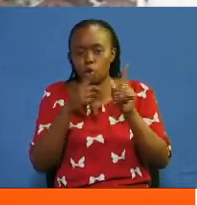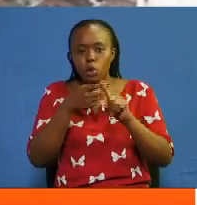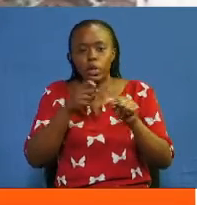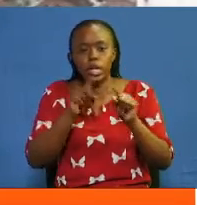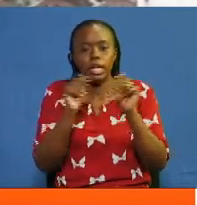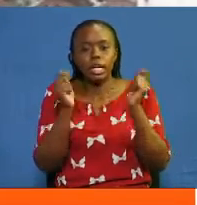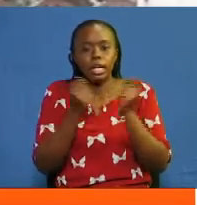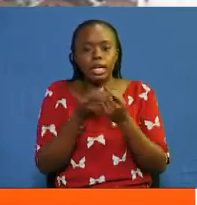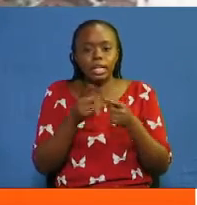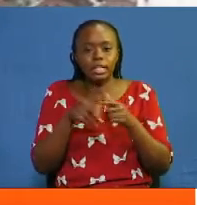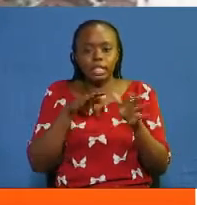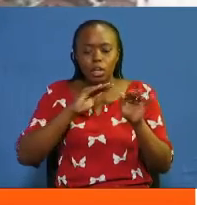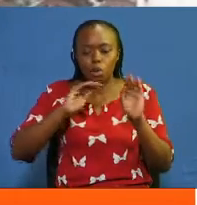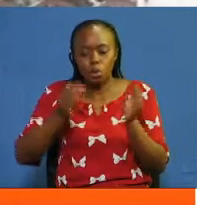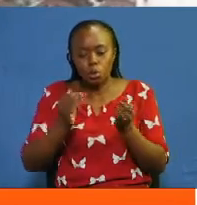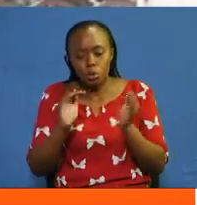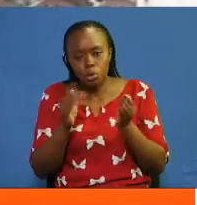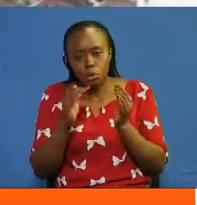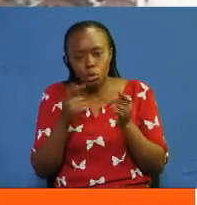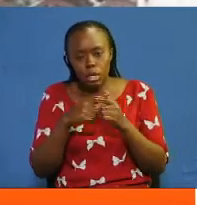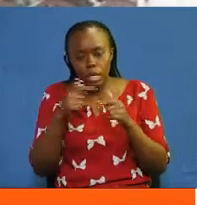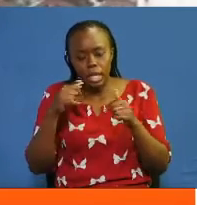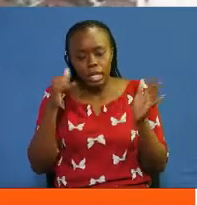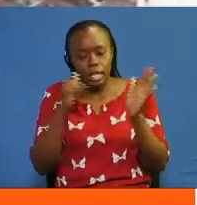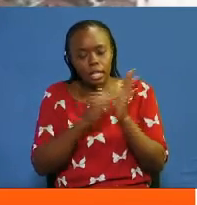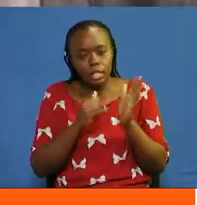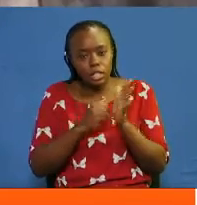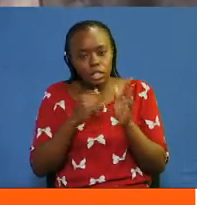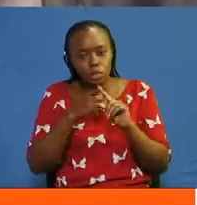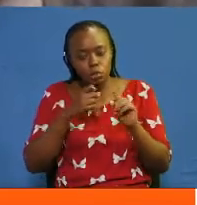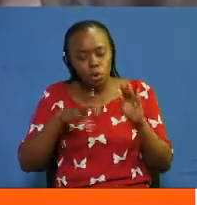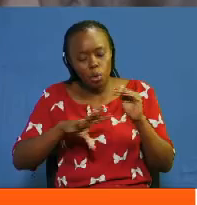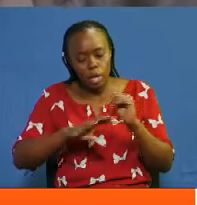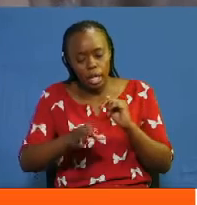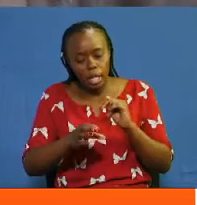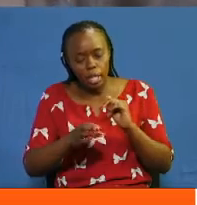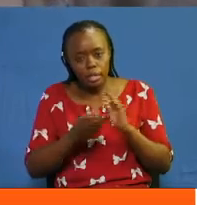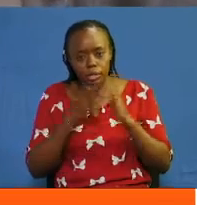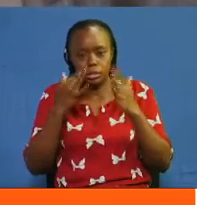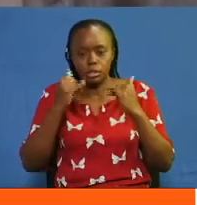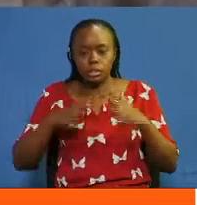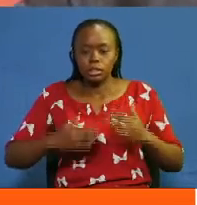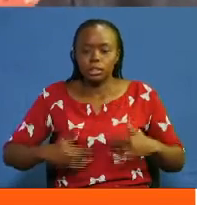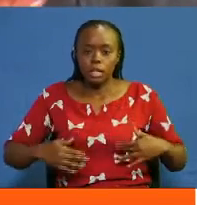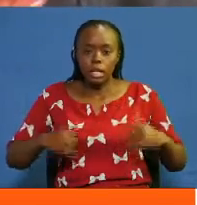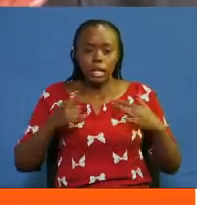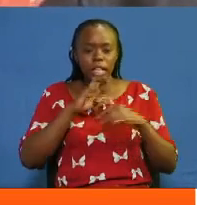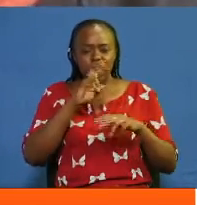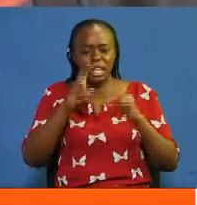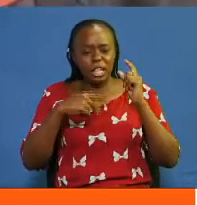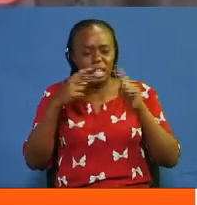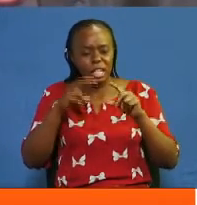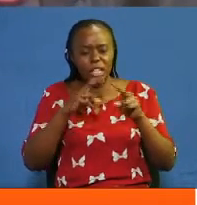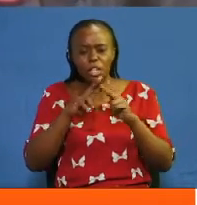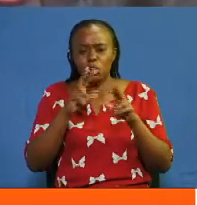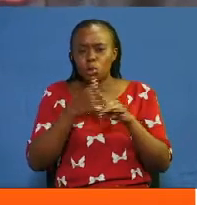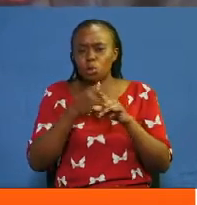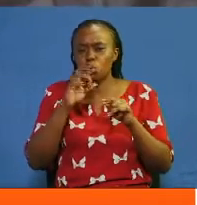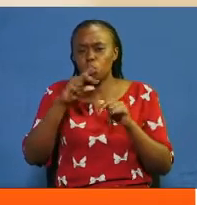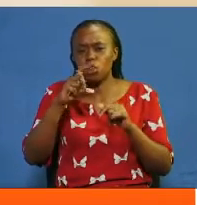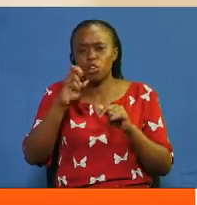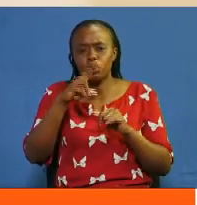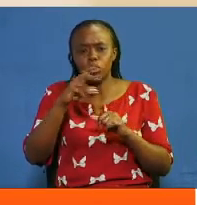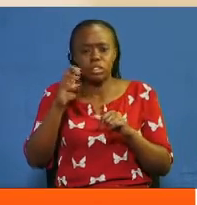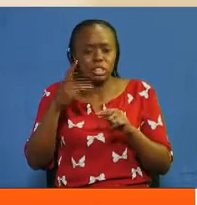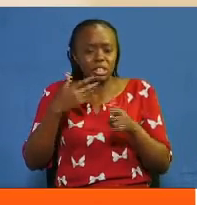of engaging with this issue at the grassroots level. Vijana wametakiwa kuwa macho katika vita vya ukeketaji